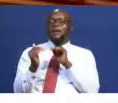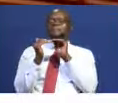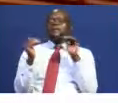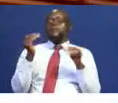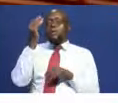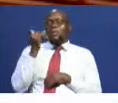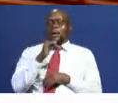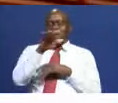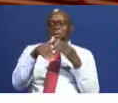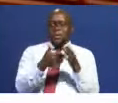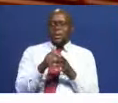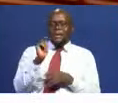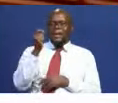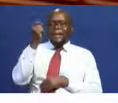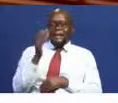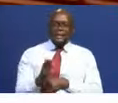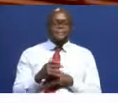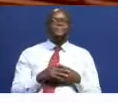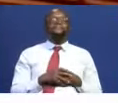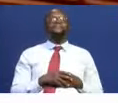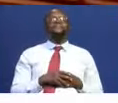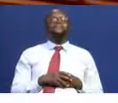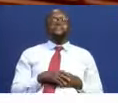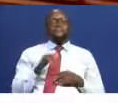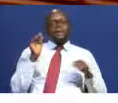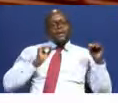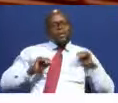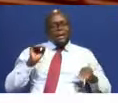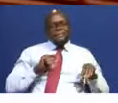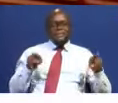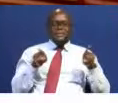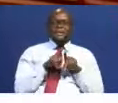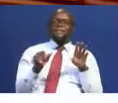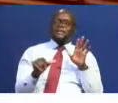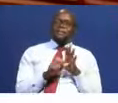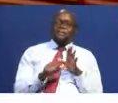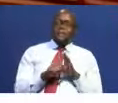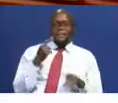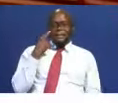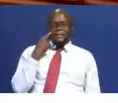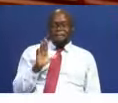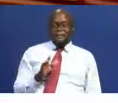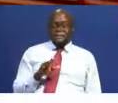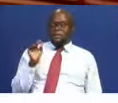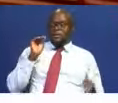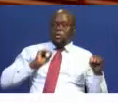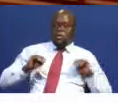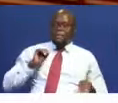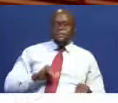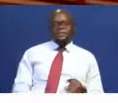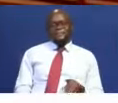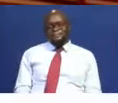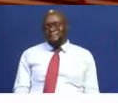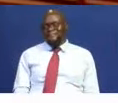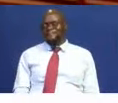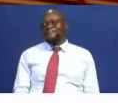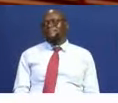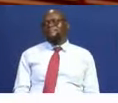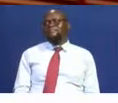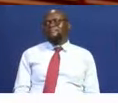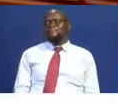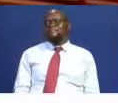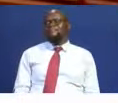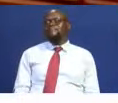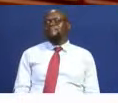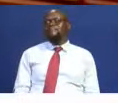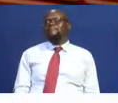kwa sababu sote ni wa Kenya. Ufisadi, mheshimiwa Speaker. Ufisadi utakuta wanakuwa sacrifice ni